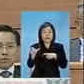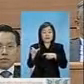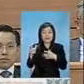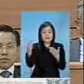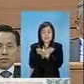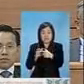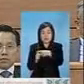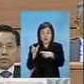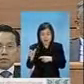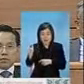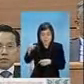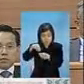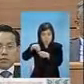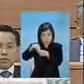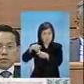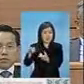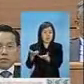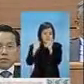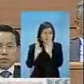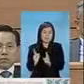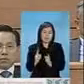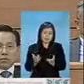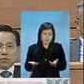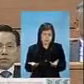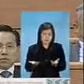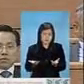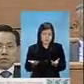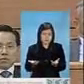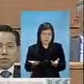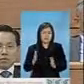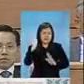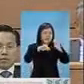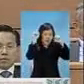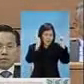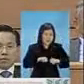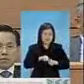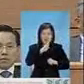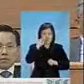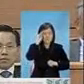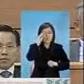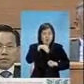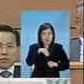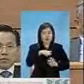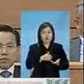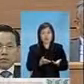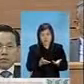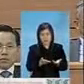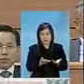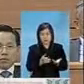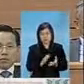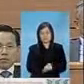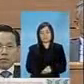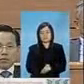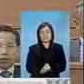เลยครับแล้วเป็นยังไงครับอย่างนี้ลงมติยังเท็จเลยครับ ครับท่านประเสริฐครับ